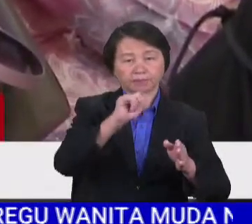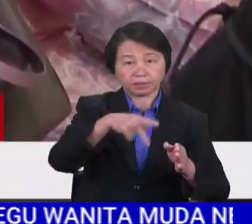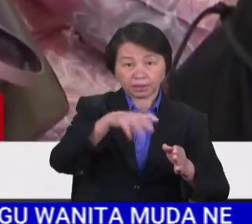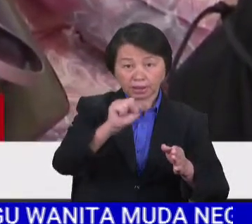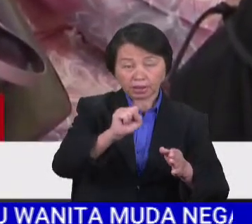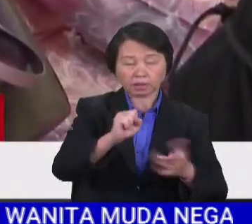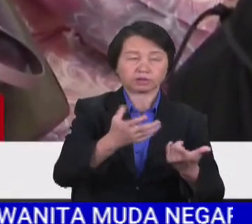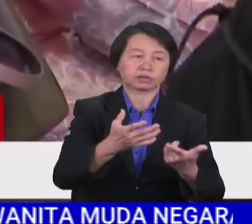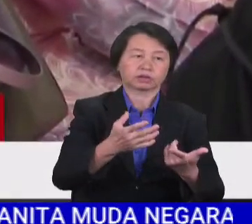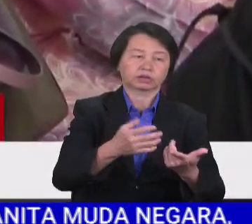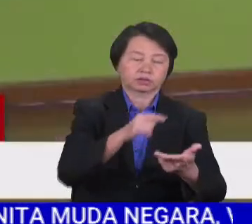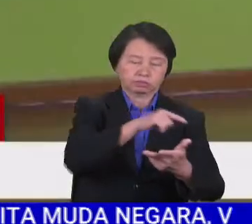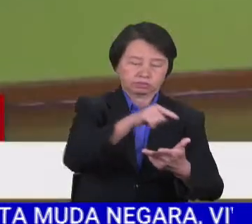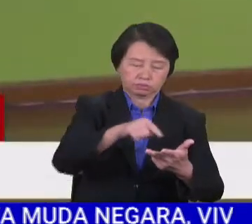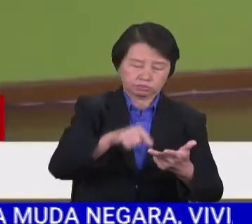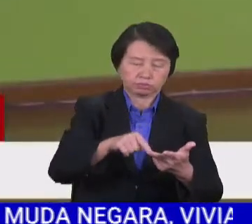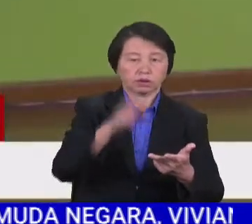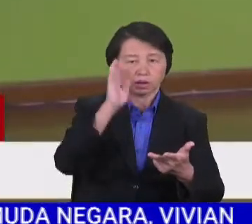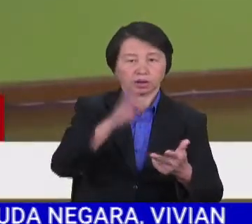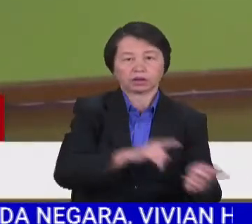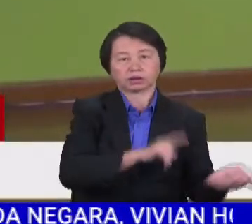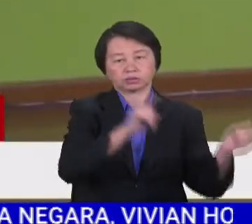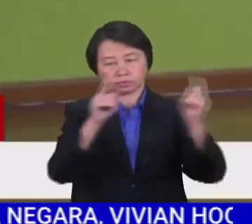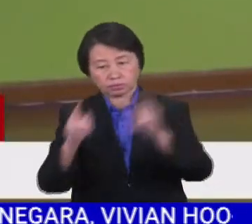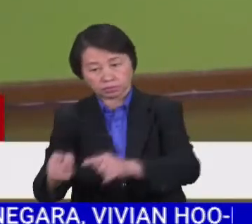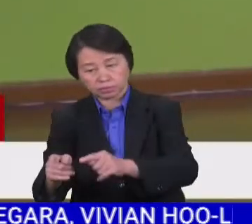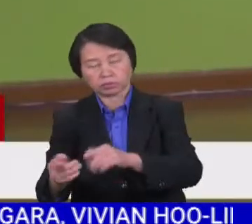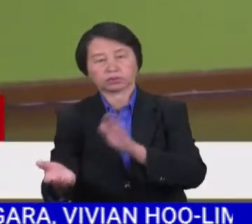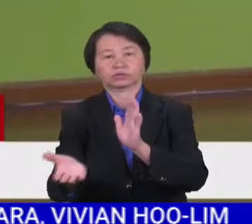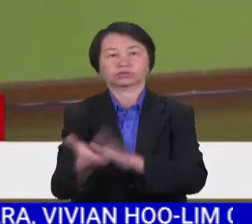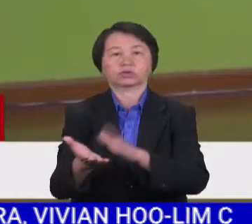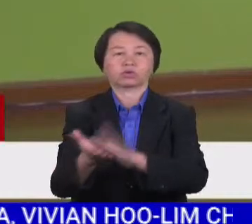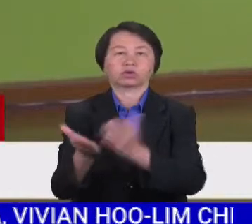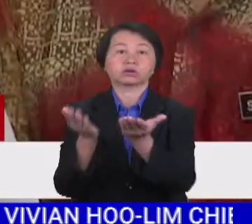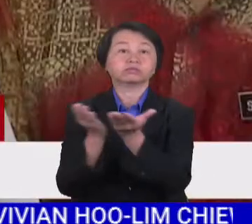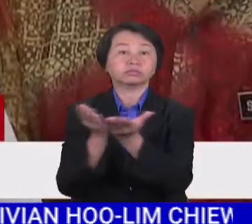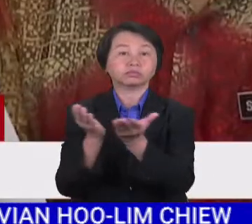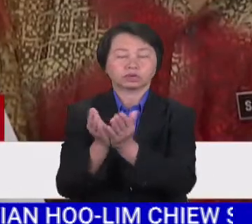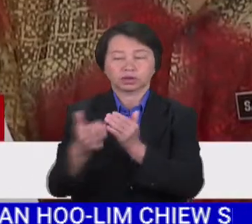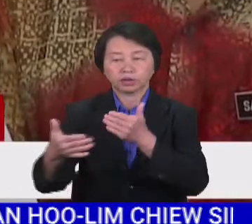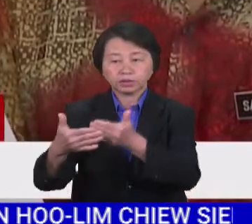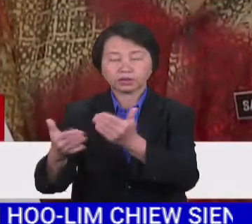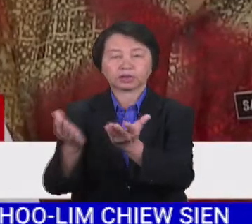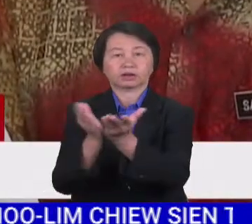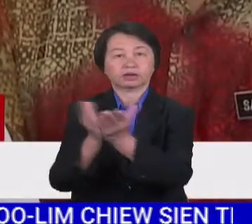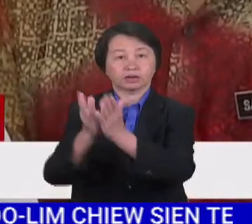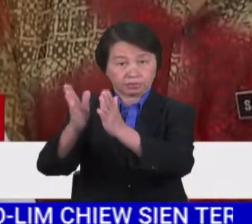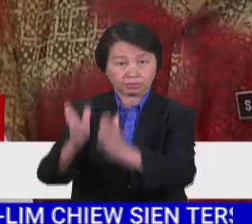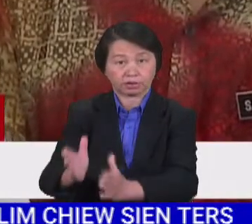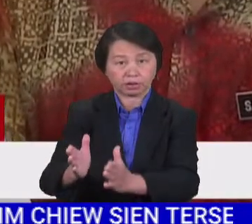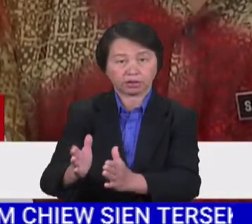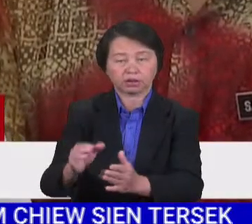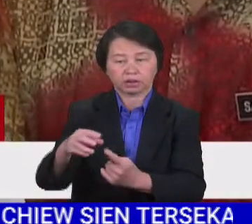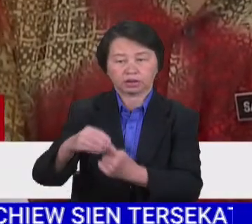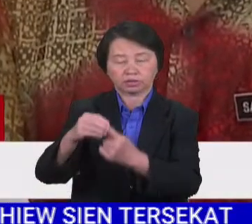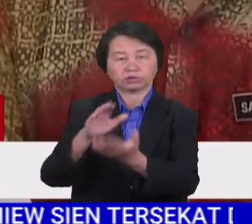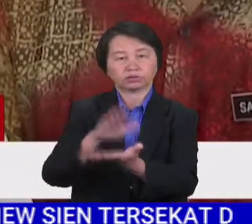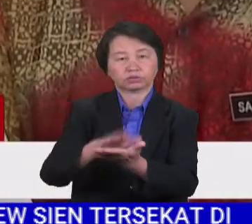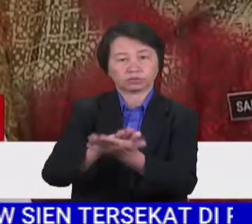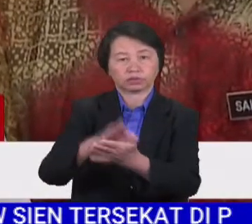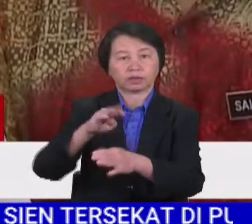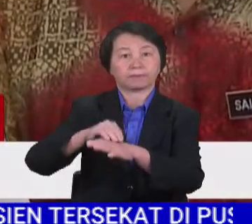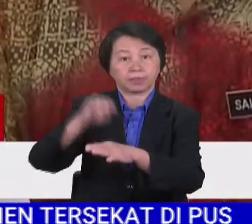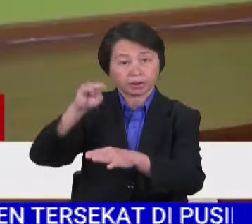yang mana mereka akan turun ke sekolah-sekolah mendekati pelajar khususnya pelajar sekolah